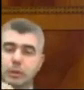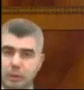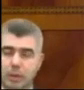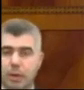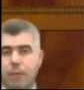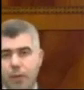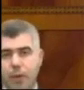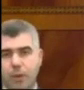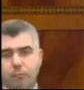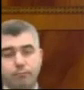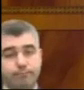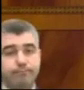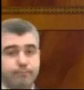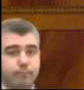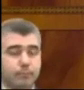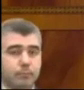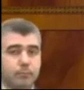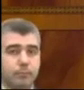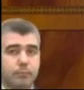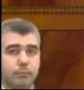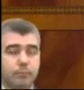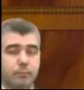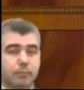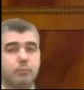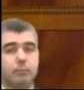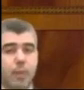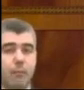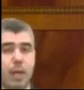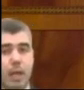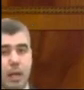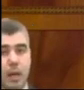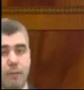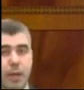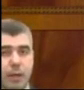شراكة استراتيجية جديدة تم اتهامها